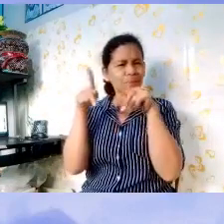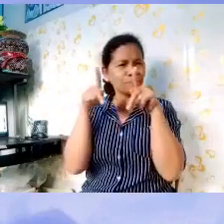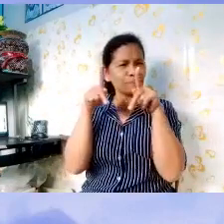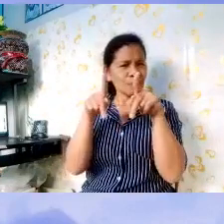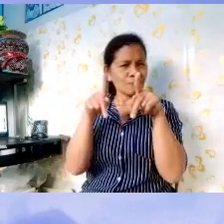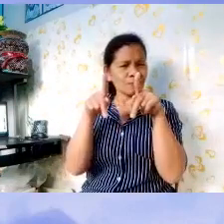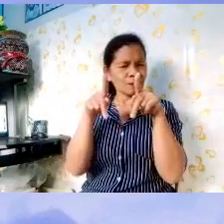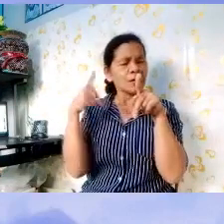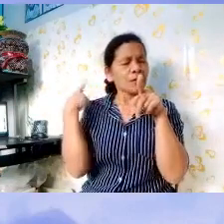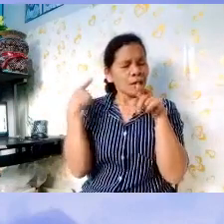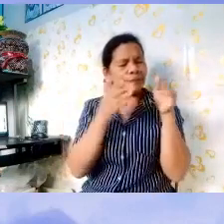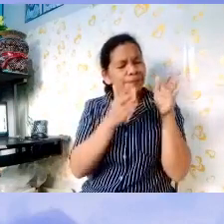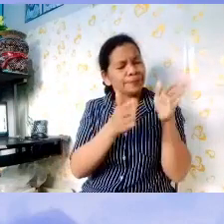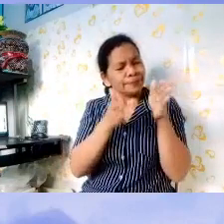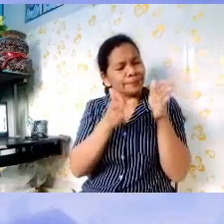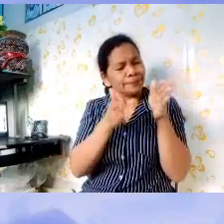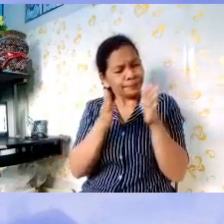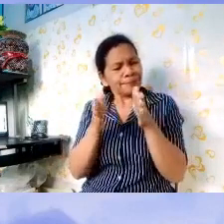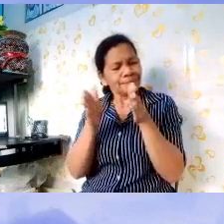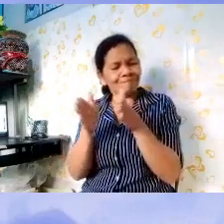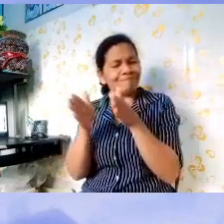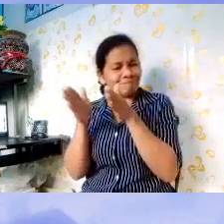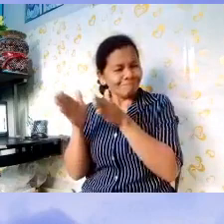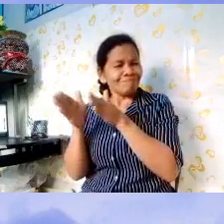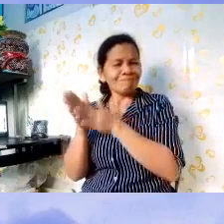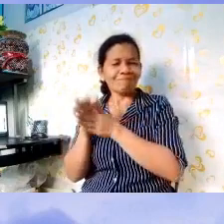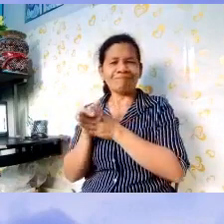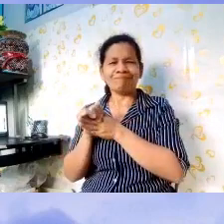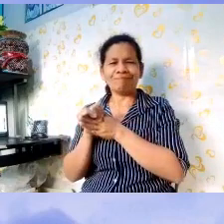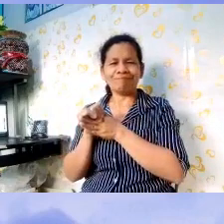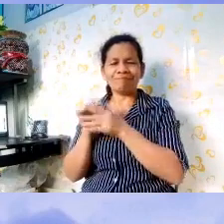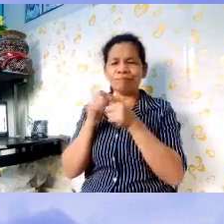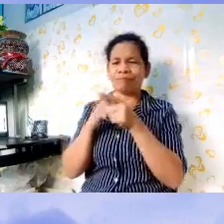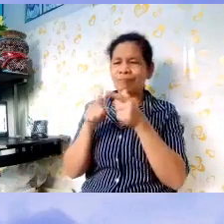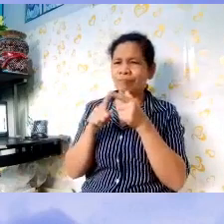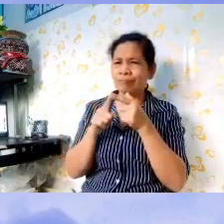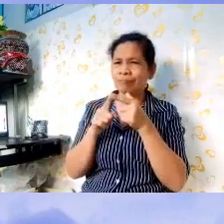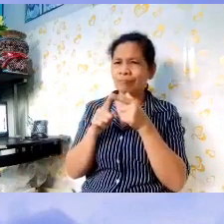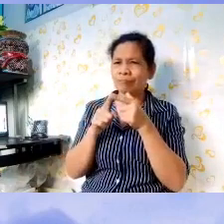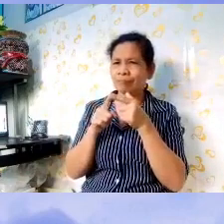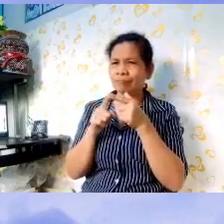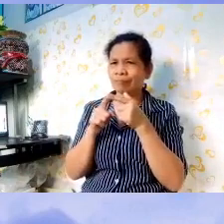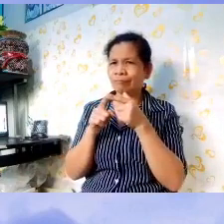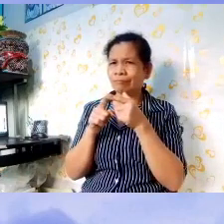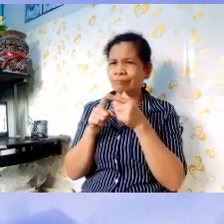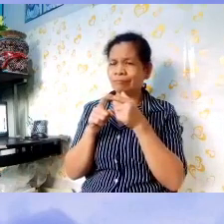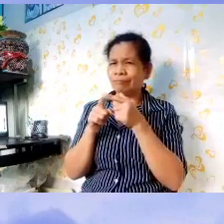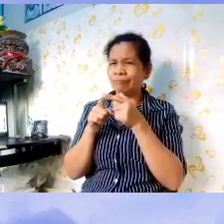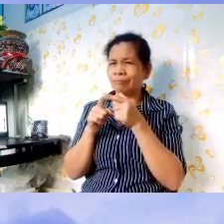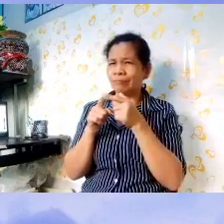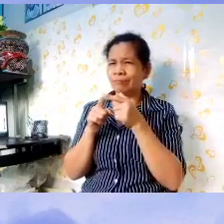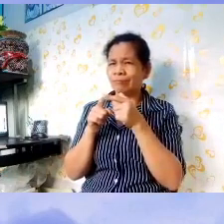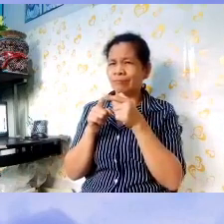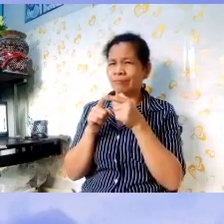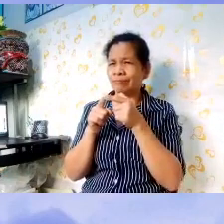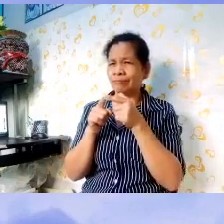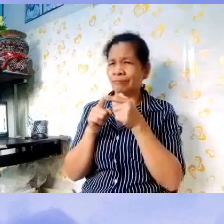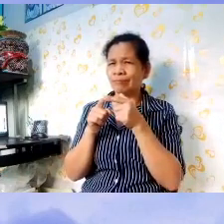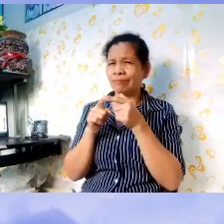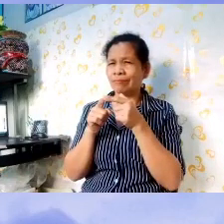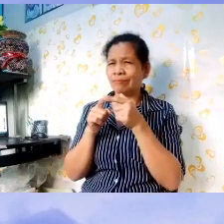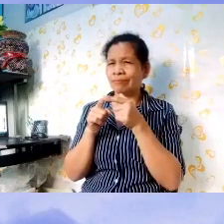humahanay, no? At alam niyo po ang kaaway, special po siyang handa na